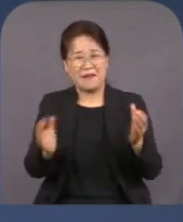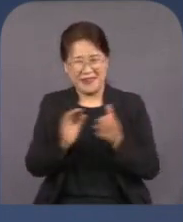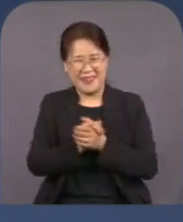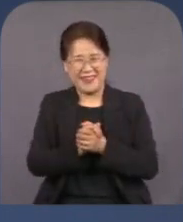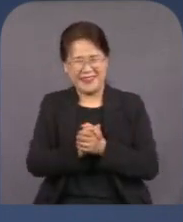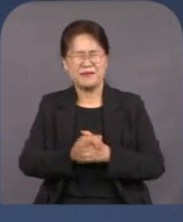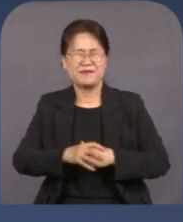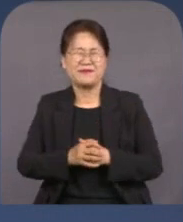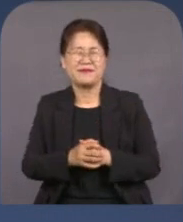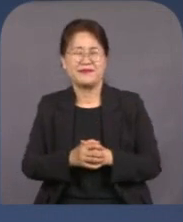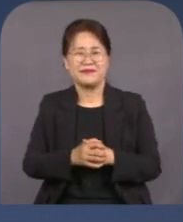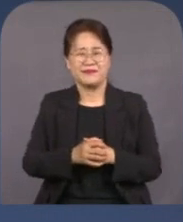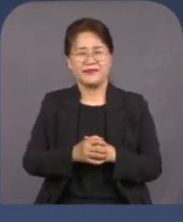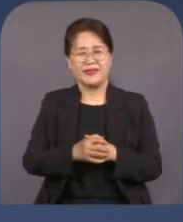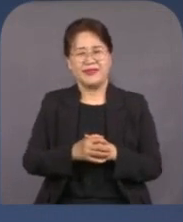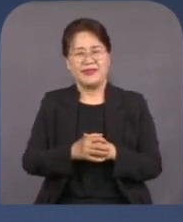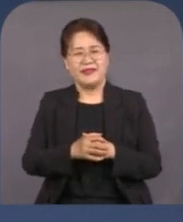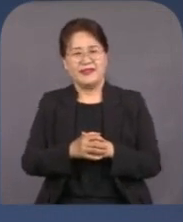아멘